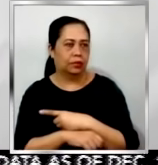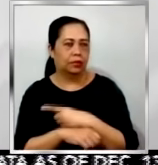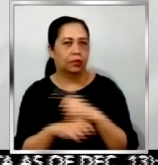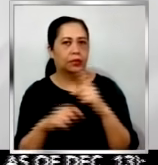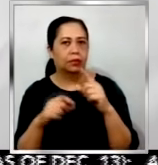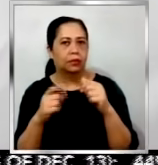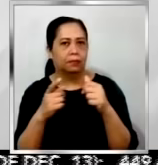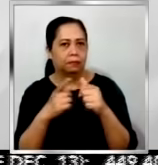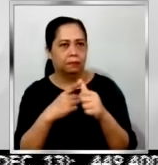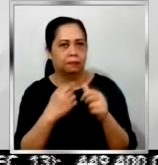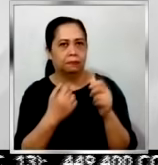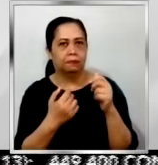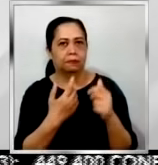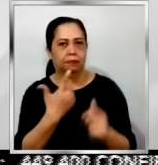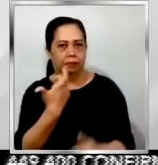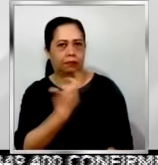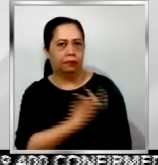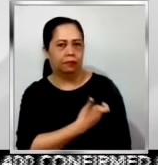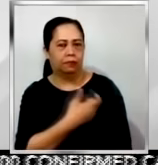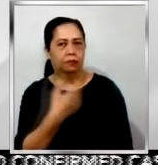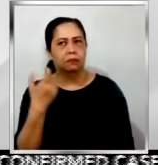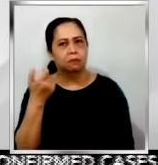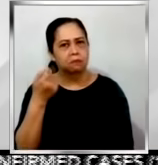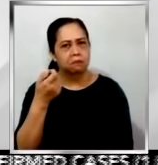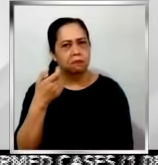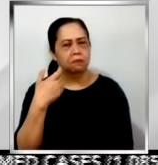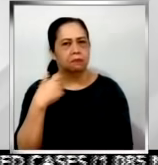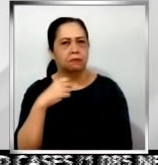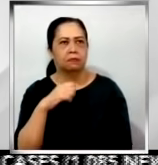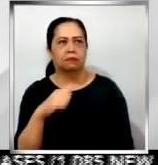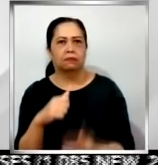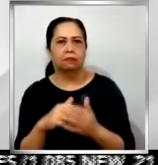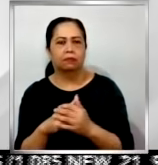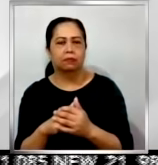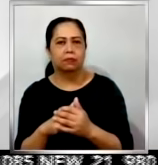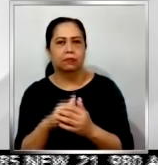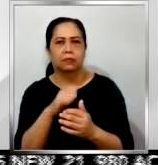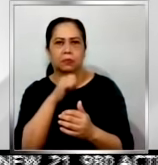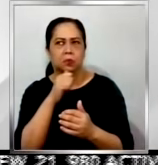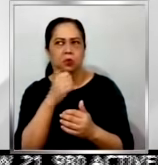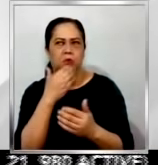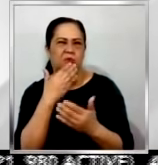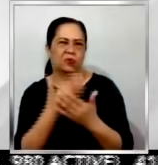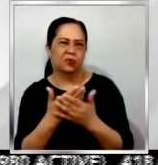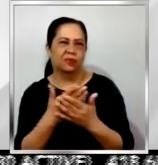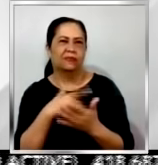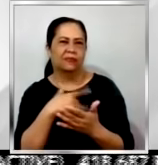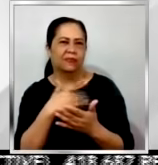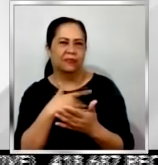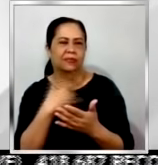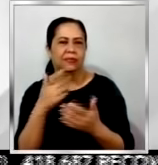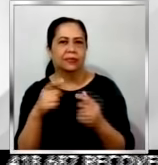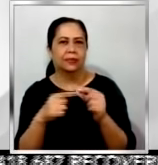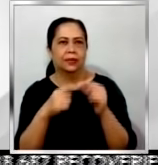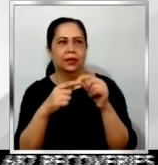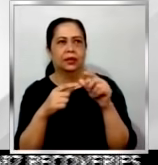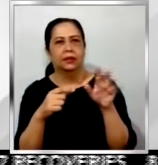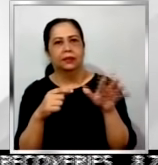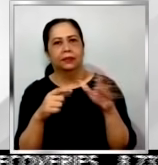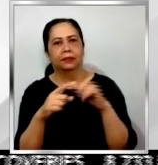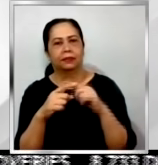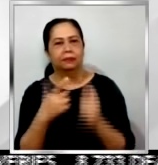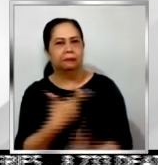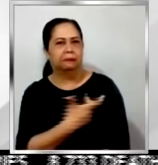ako, medyo hindi po masyadong maganda yung pakiramdam, especially po dun sa injection site, which